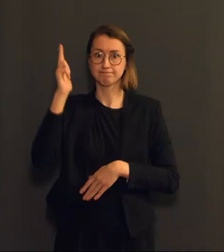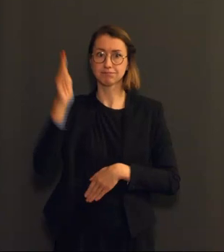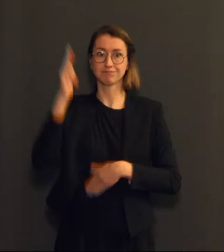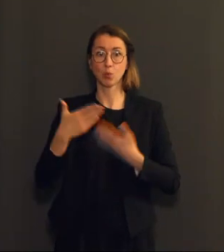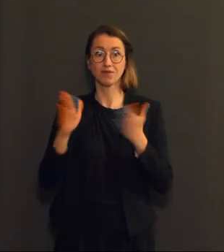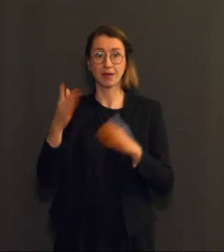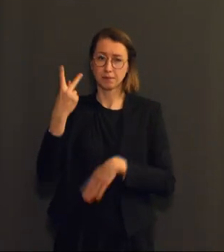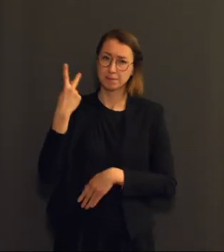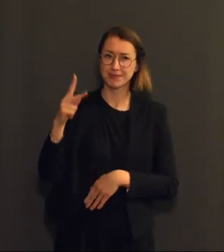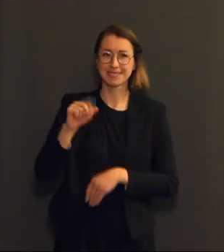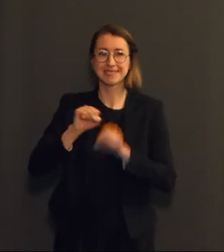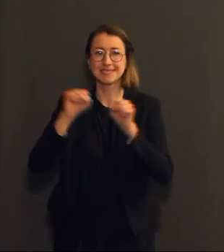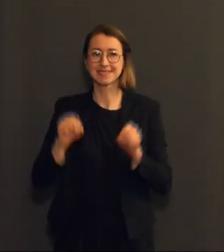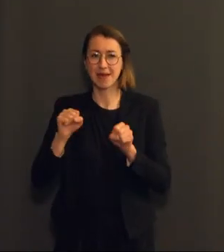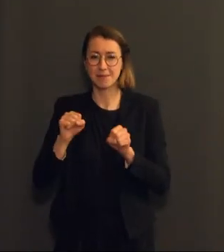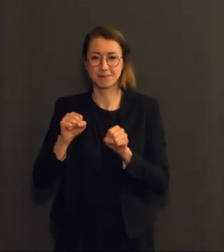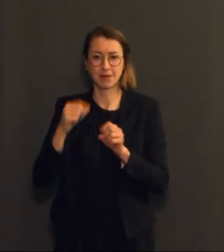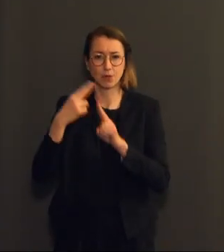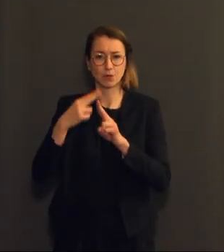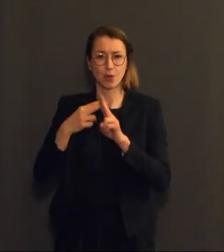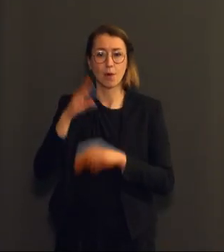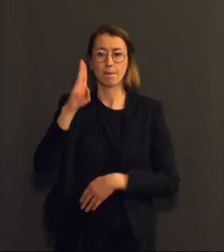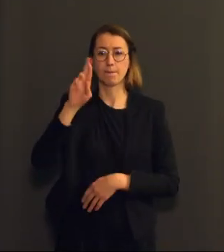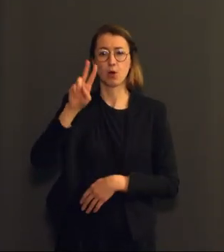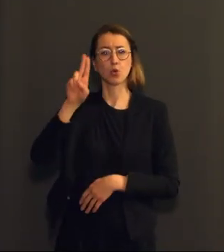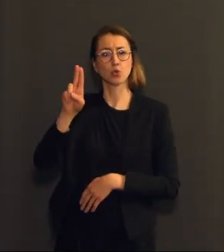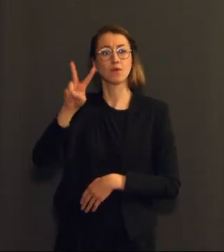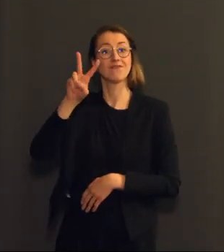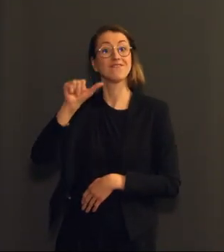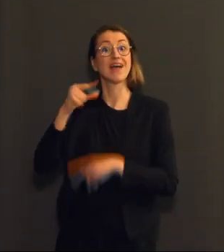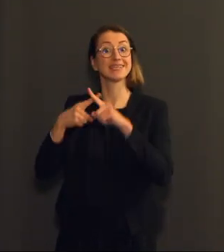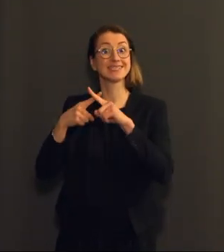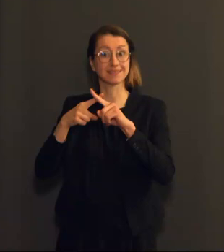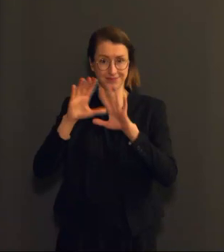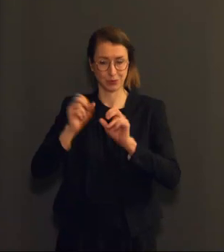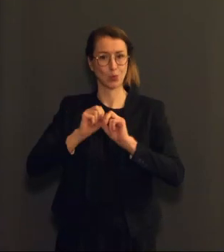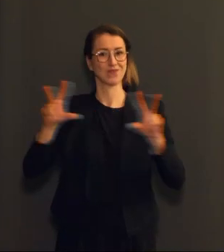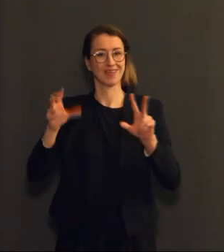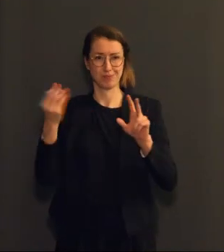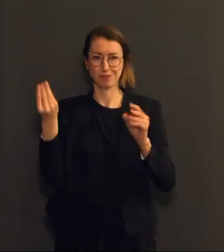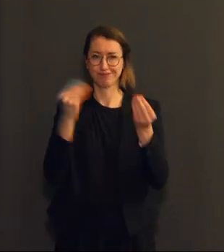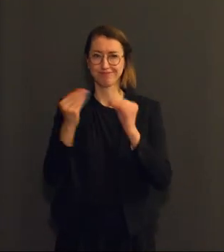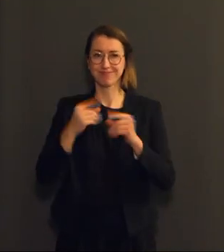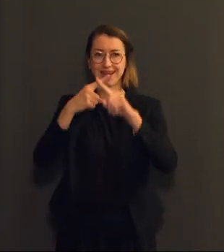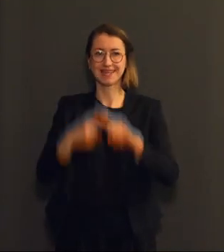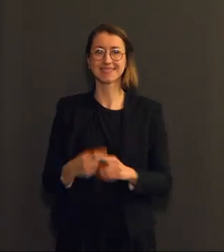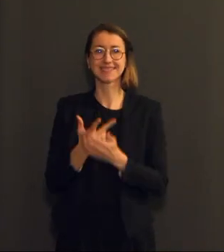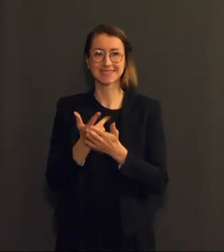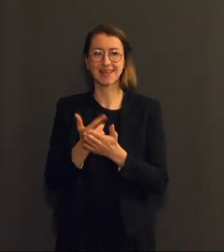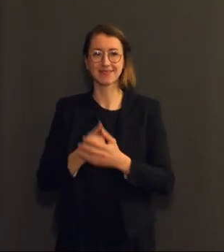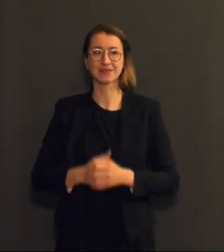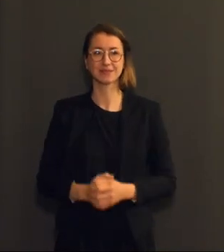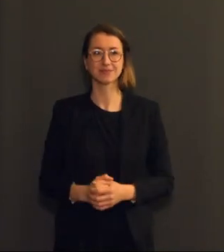est utilisé à la fois pour la prise de rendez-vous classique pour une vaccination, mais aussi